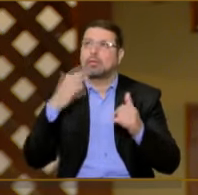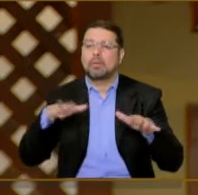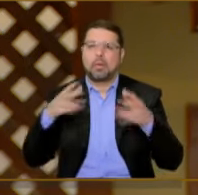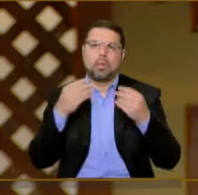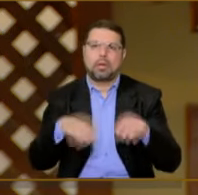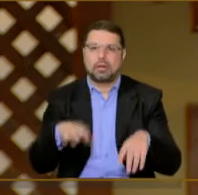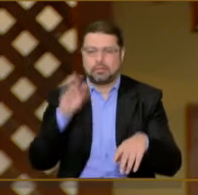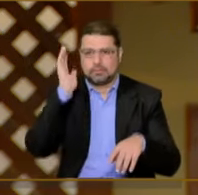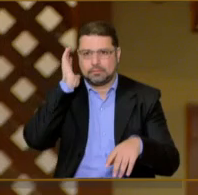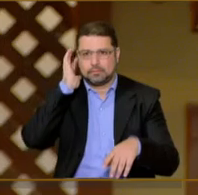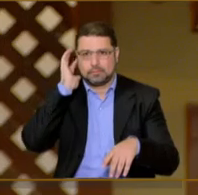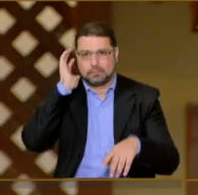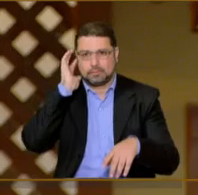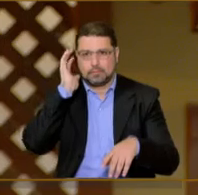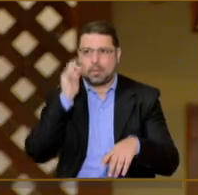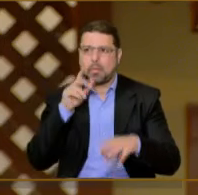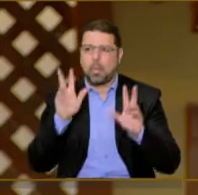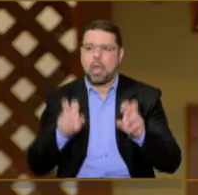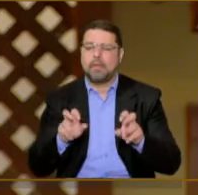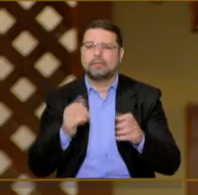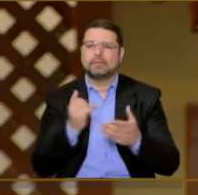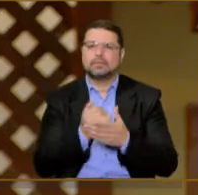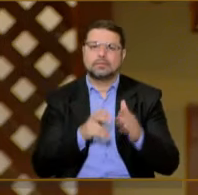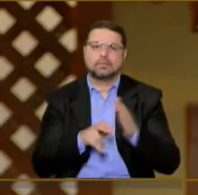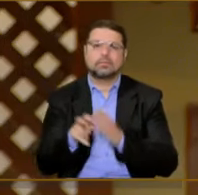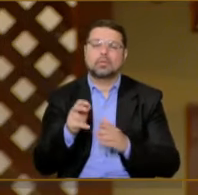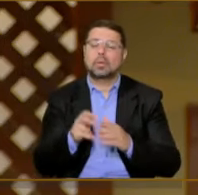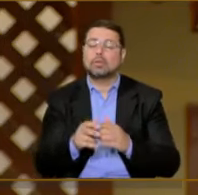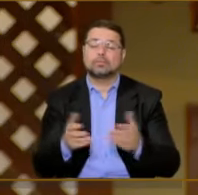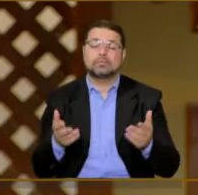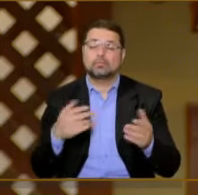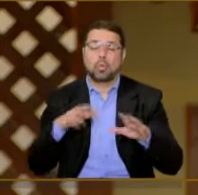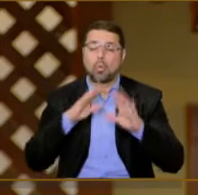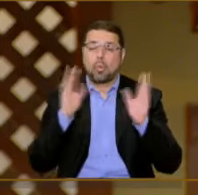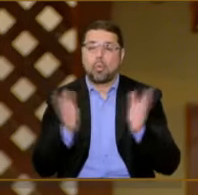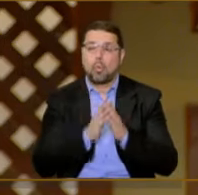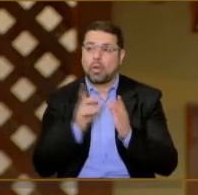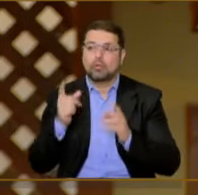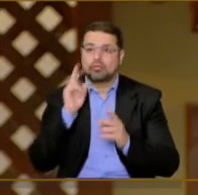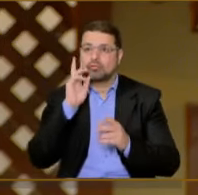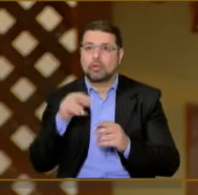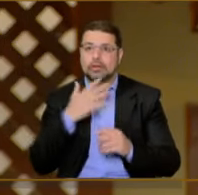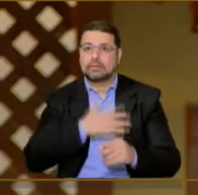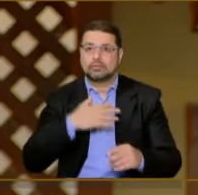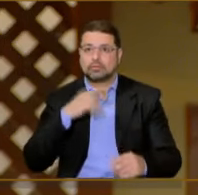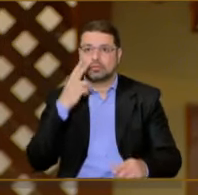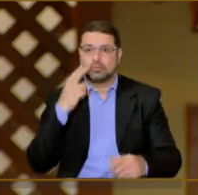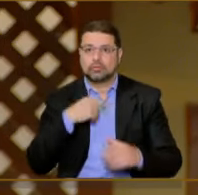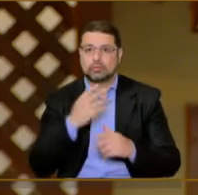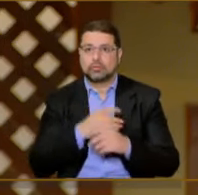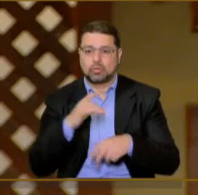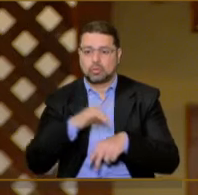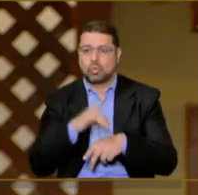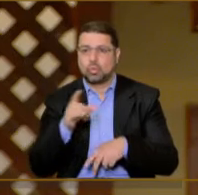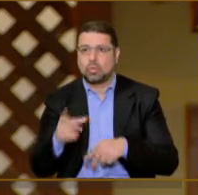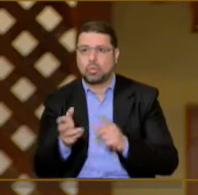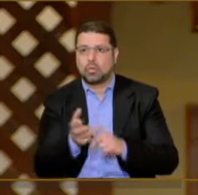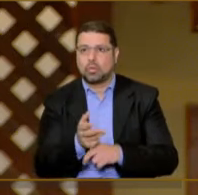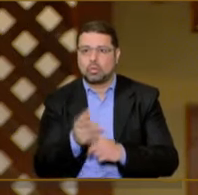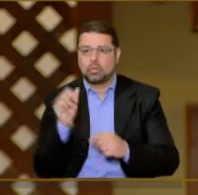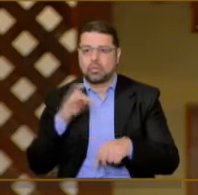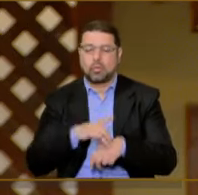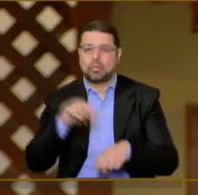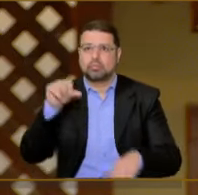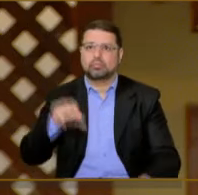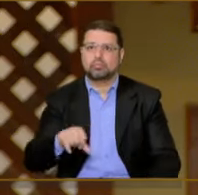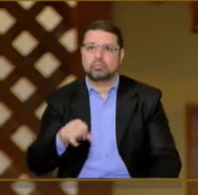هم اللي اللي وقفوا المراكب السيره هم اللي يعني كل واحد فيهم ما شافش نفسه تلقاه طبيب ما فلحش